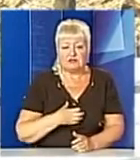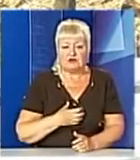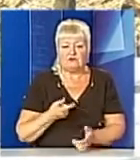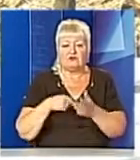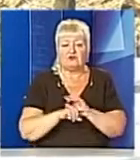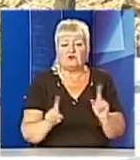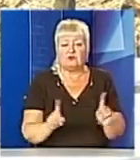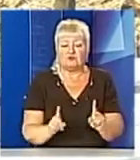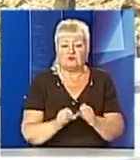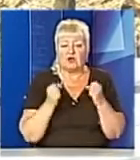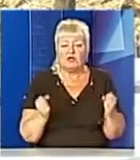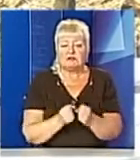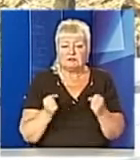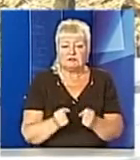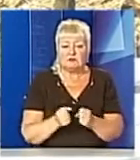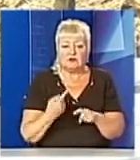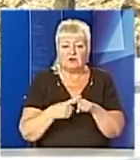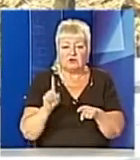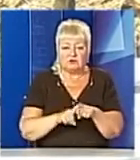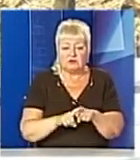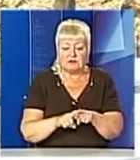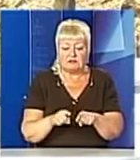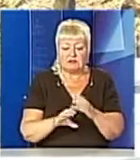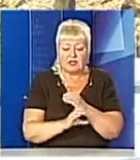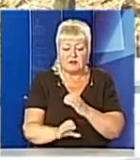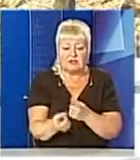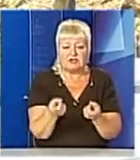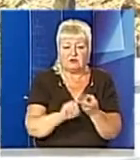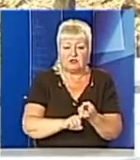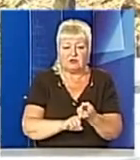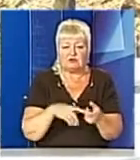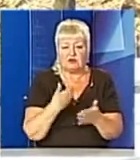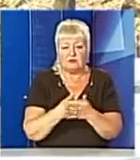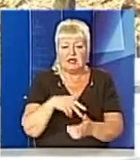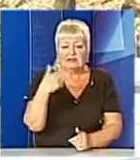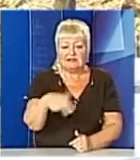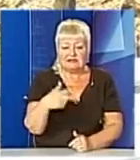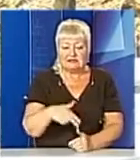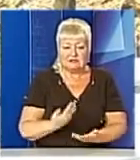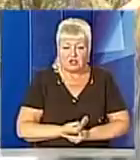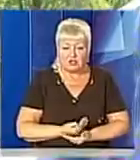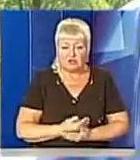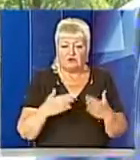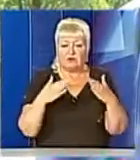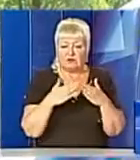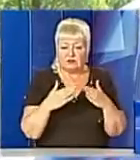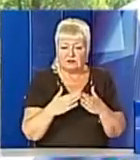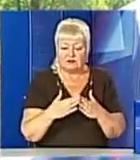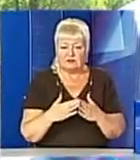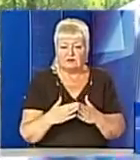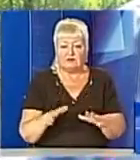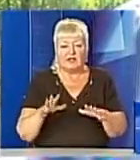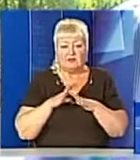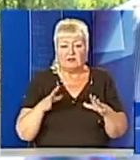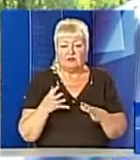що зимою до даної мережі підключено близько 30 житлових будинків. Не було ще в